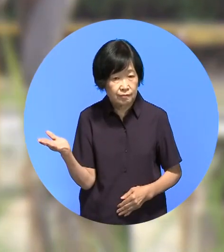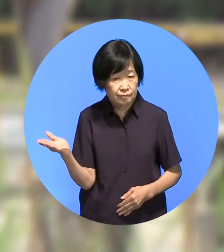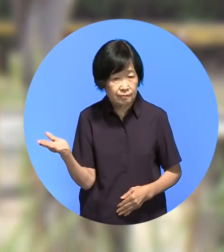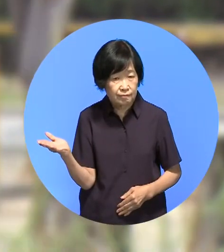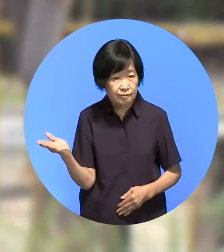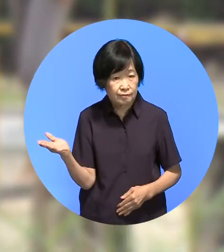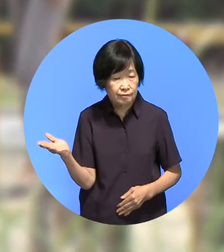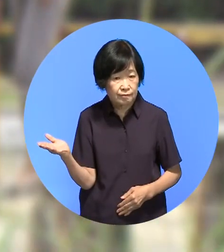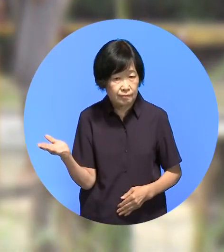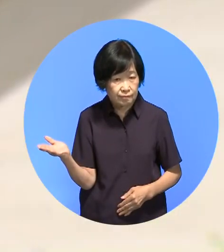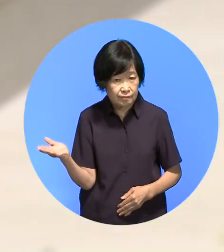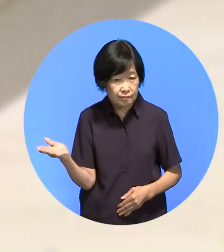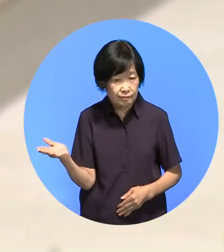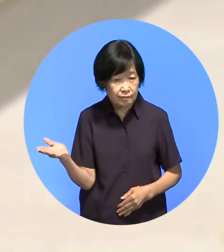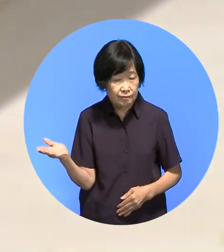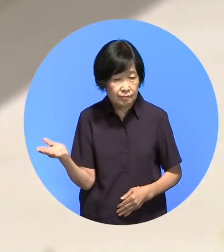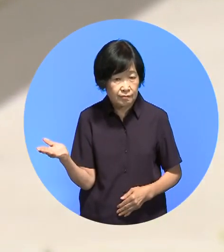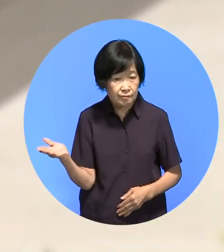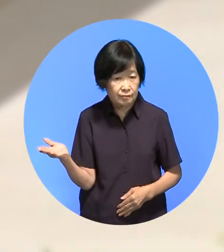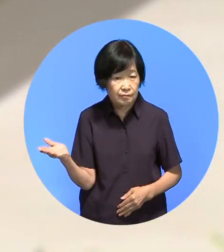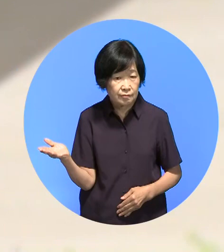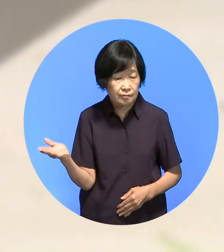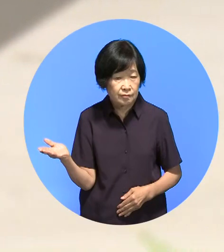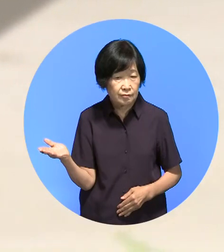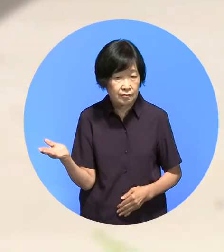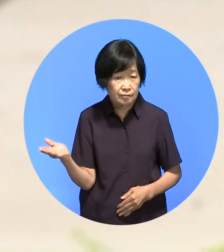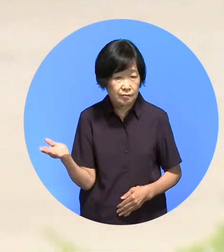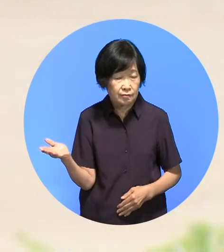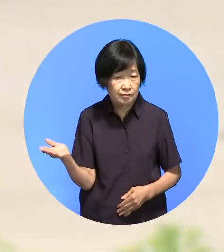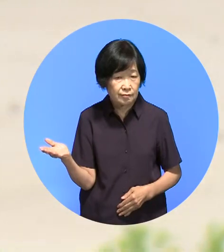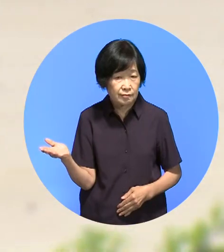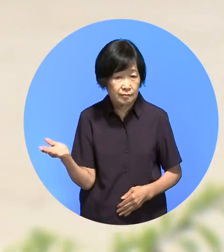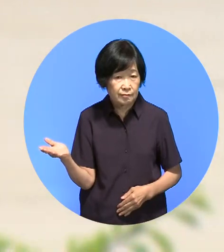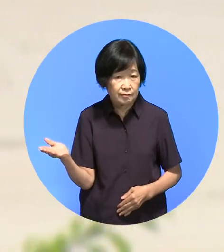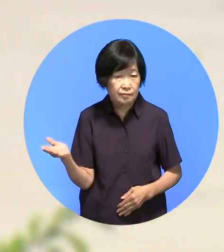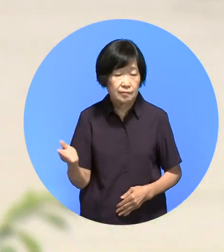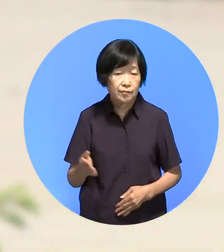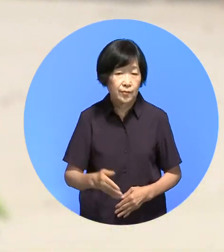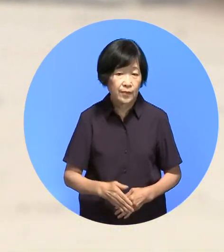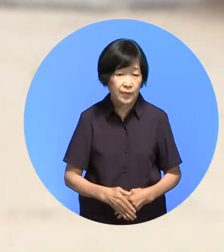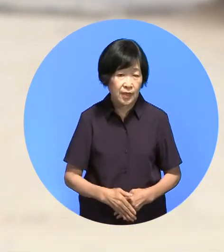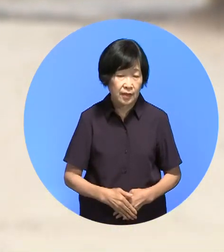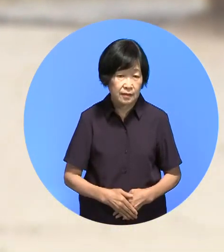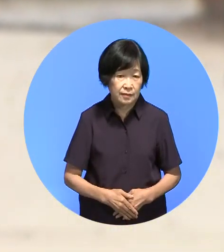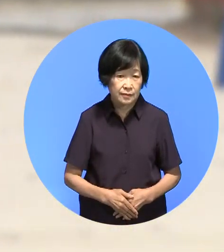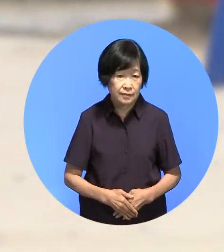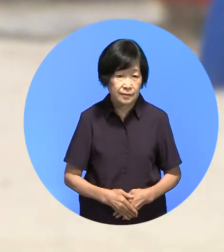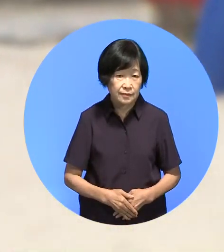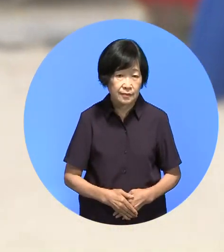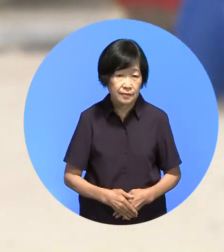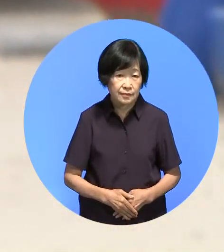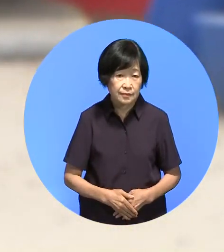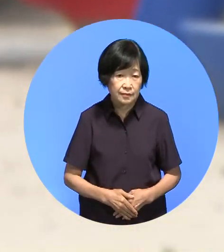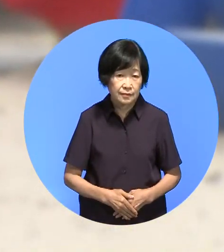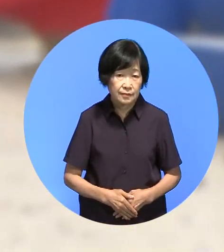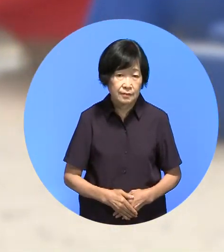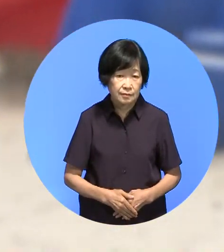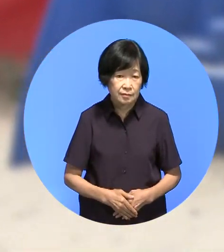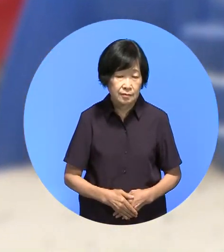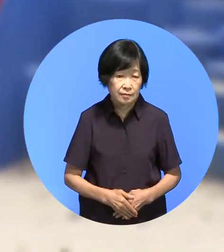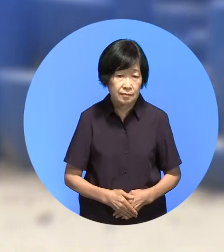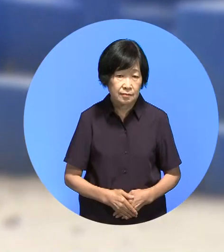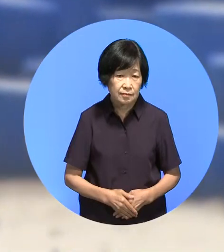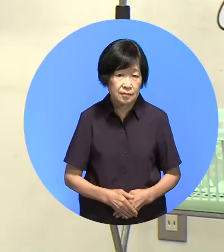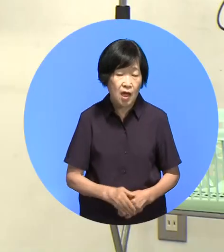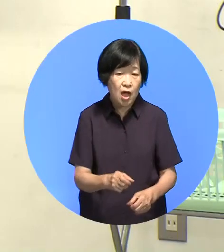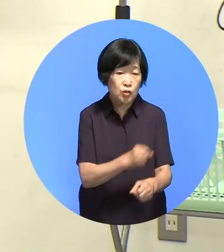力が十分に発達していないために、同じく熱中症のリスクが高いと言われています。特に